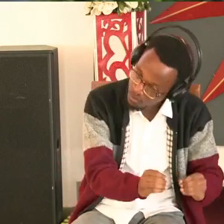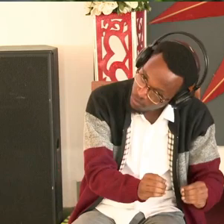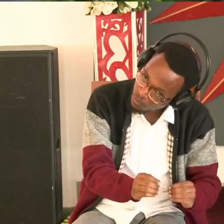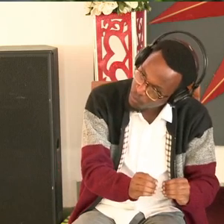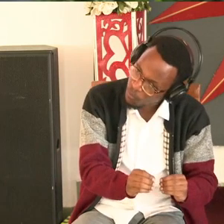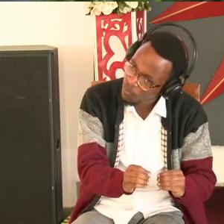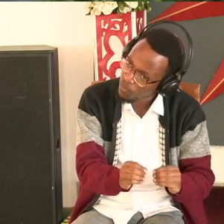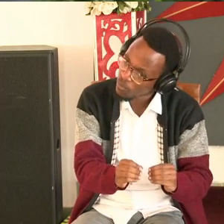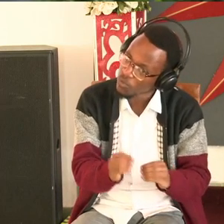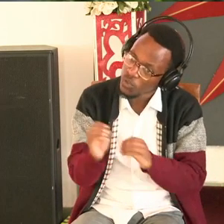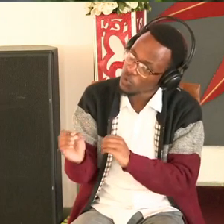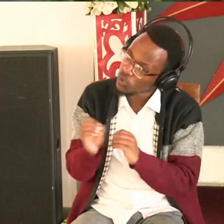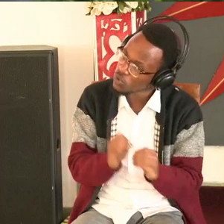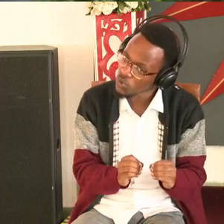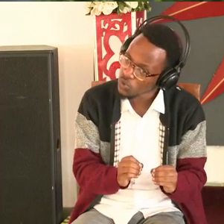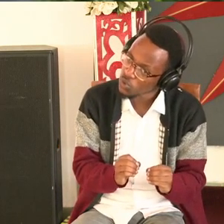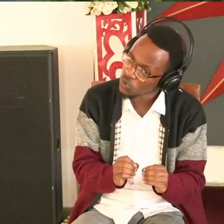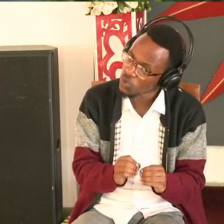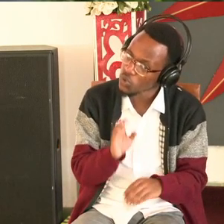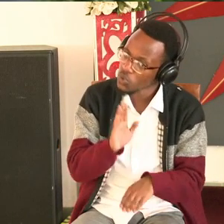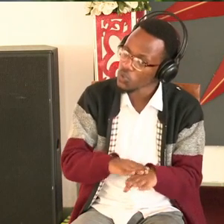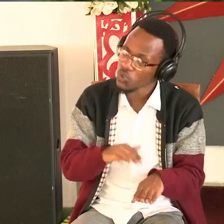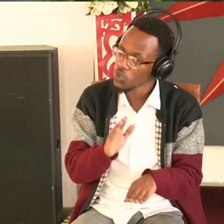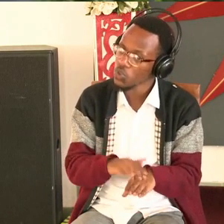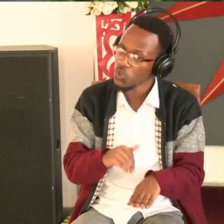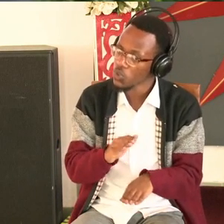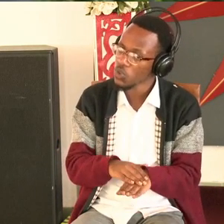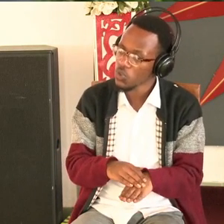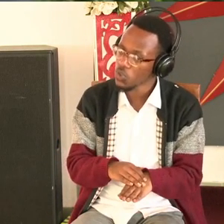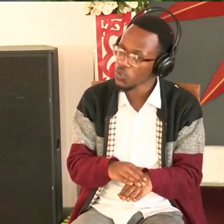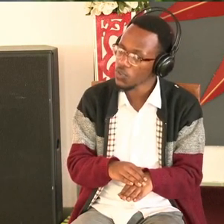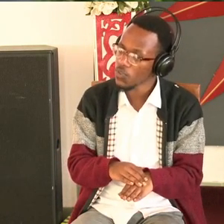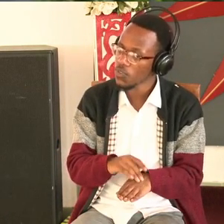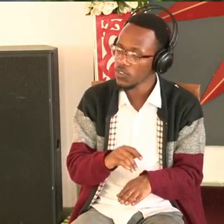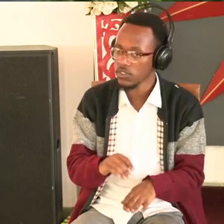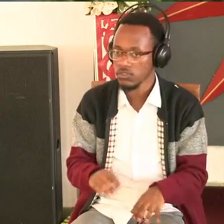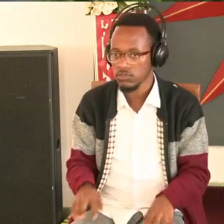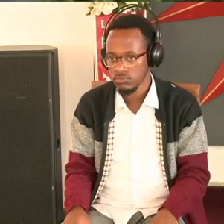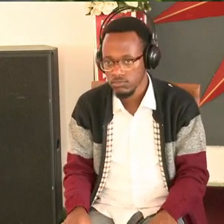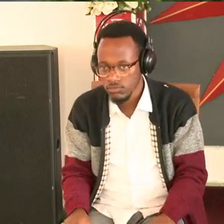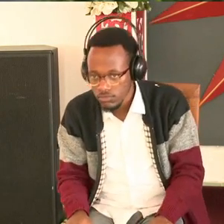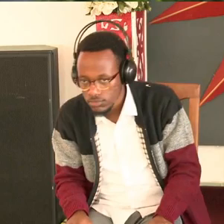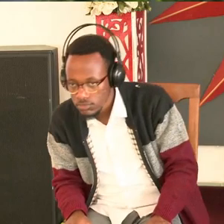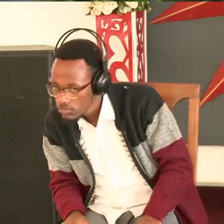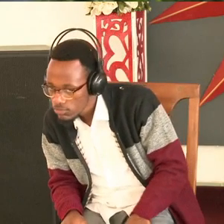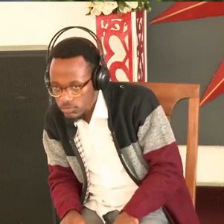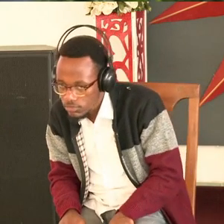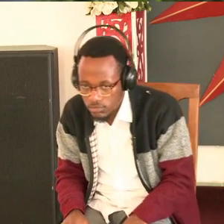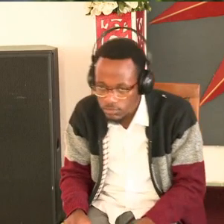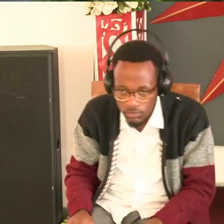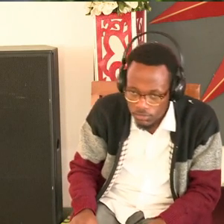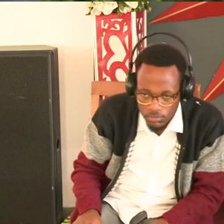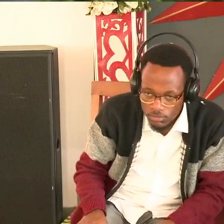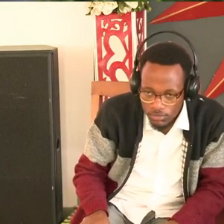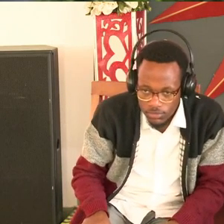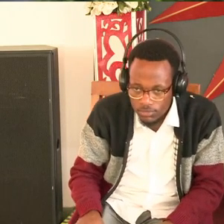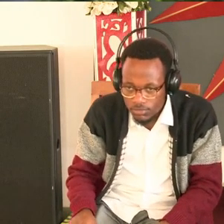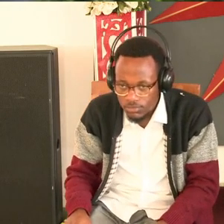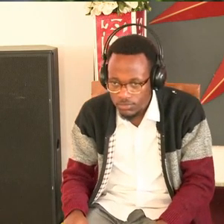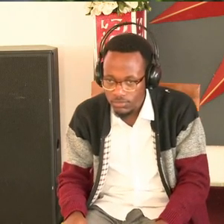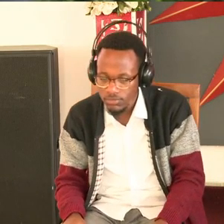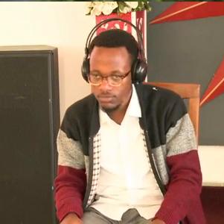yatanze umuhamagaro agatanga itegeko ryako kanya uwo muntu azakomeza